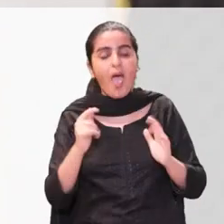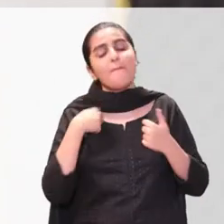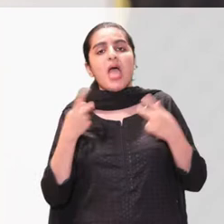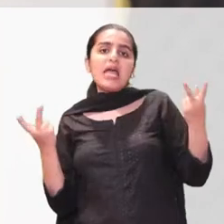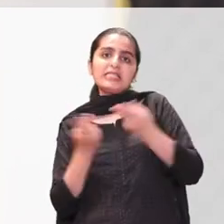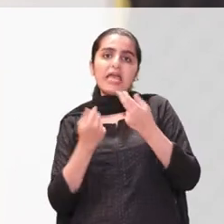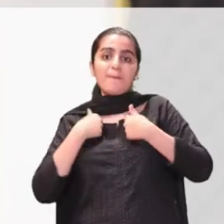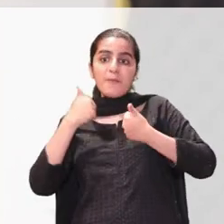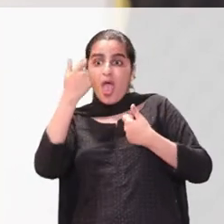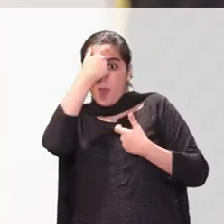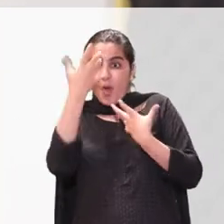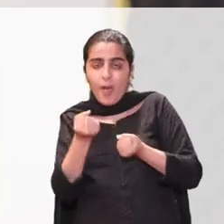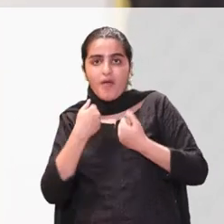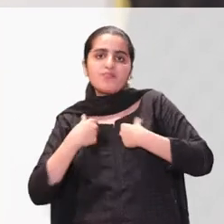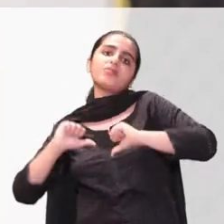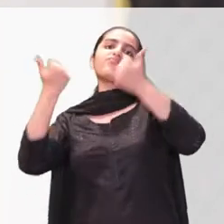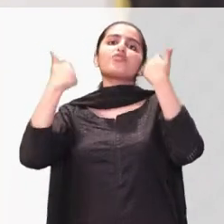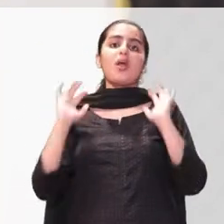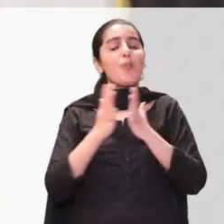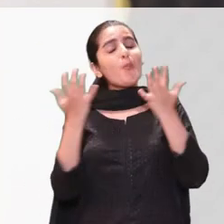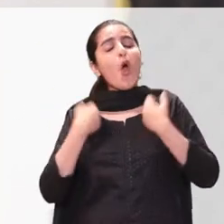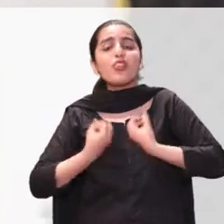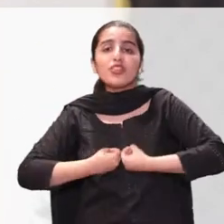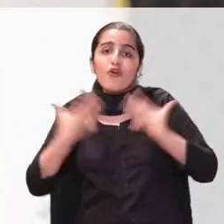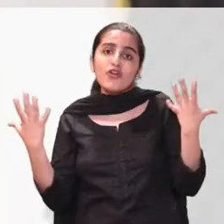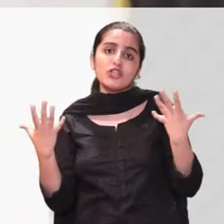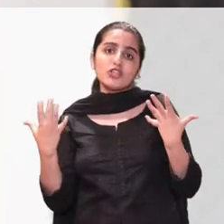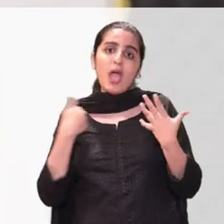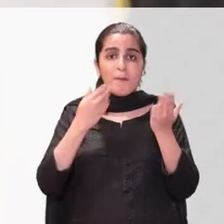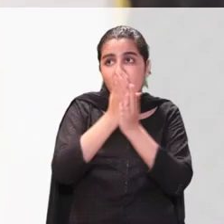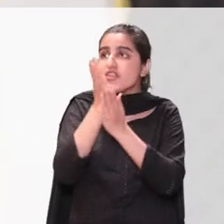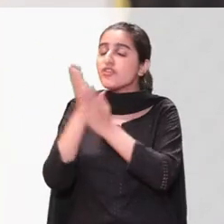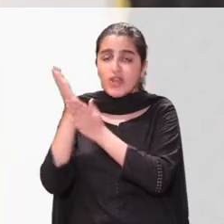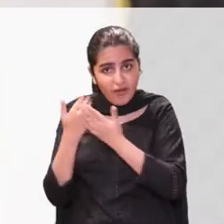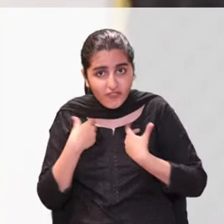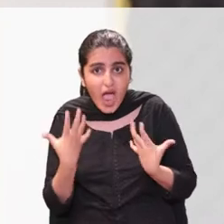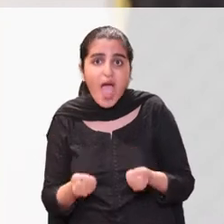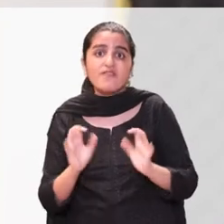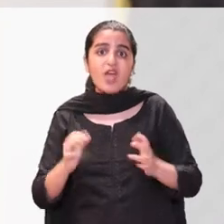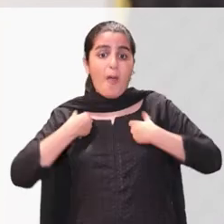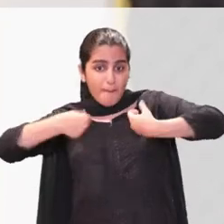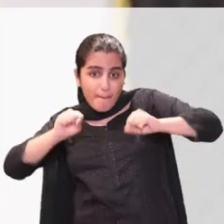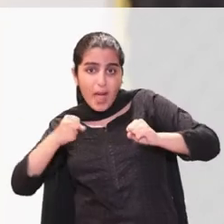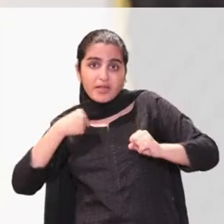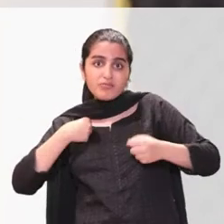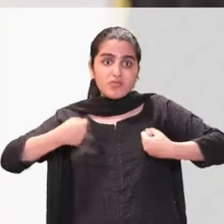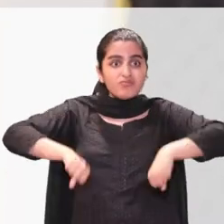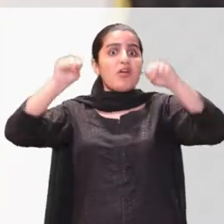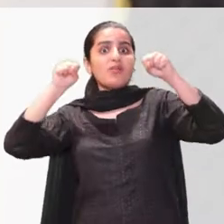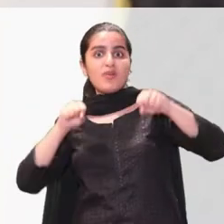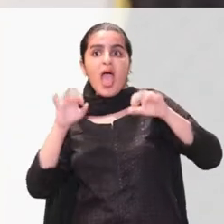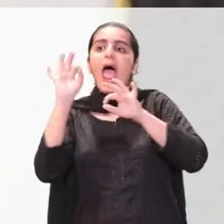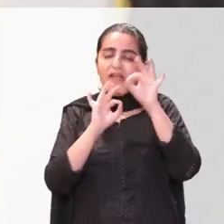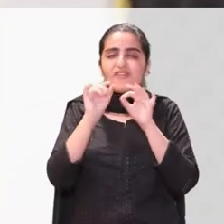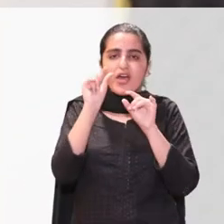कर दिखाया वैसे मैंने भी इस चैलेंज को एक्सेप्ट किया और नॉन तो आप एडवेंचर में ट्रैवलिंग भी करती हूं और बाइक पर स्टंट